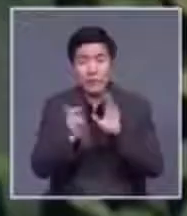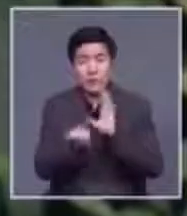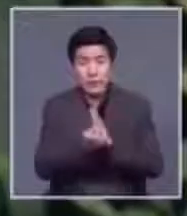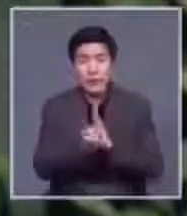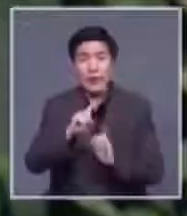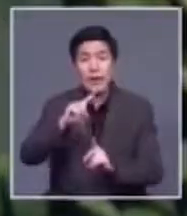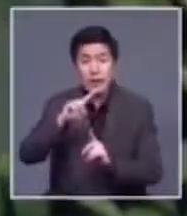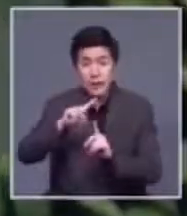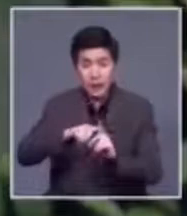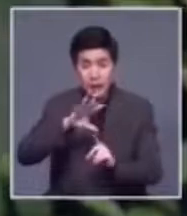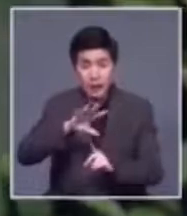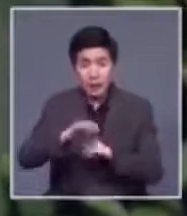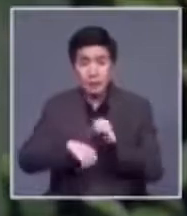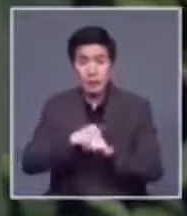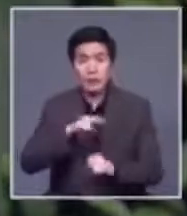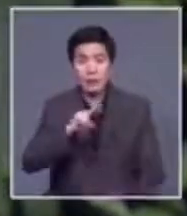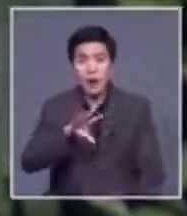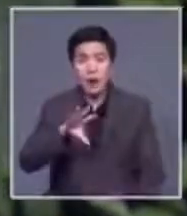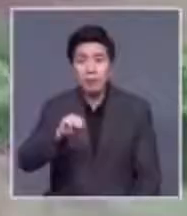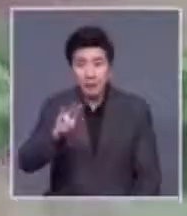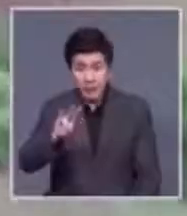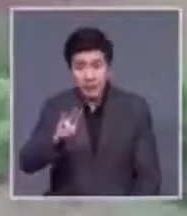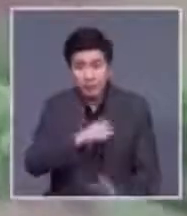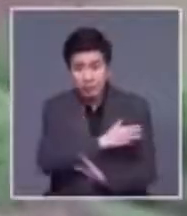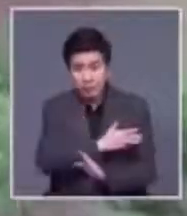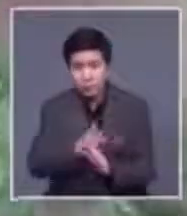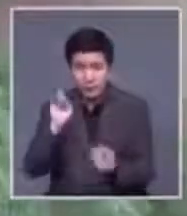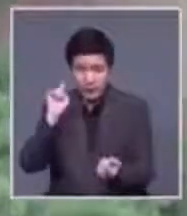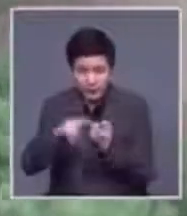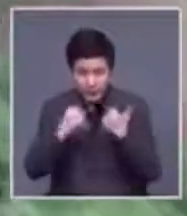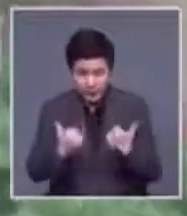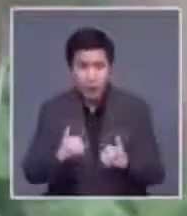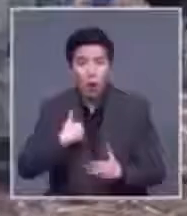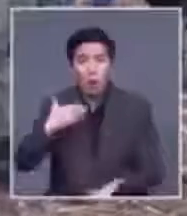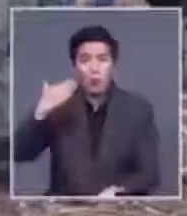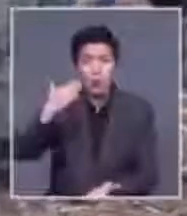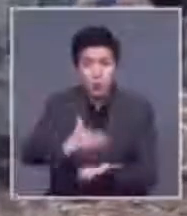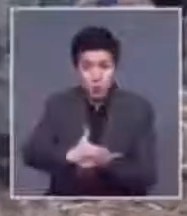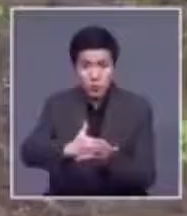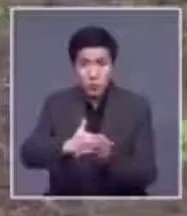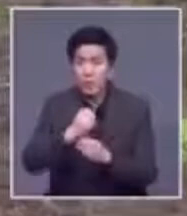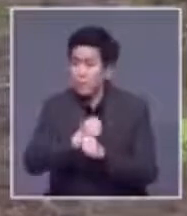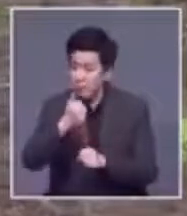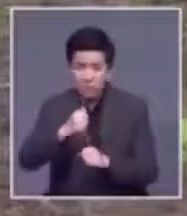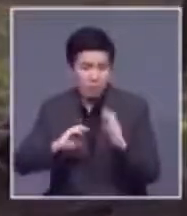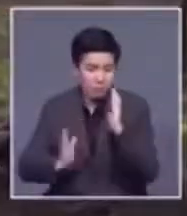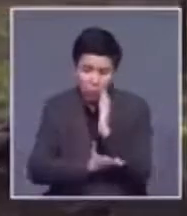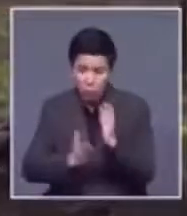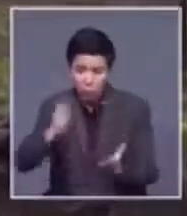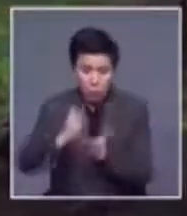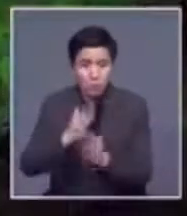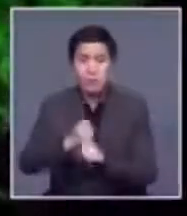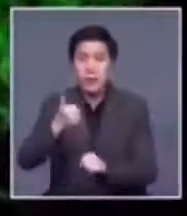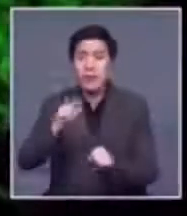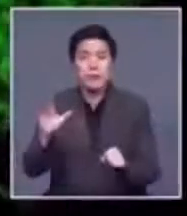า57เนี่ยขยับมาจน 3-4 ปีที่ผ่านมาเนี่ยเรียกว่าสามารถหยุดยั้งการบุกรุกทำลายป่าได้อย่างสิ้นเชิงนะครับ